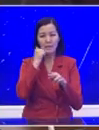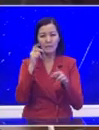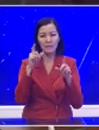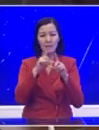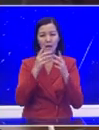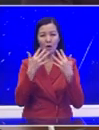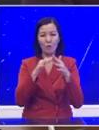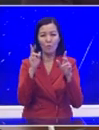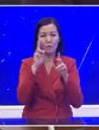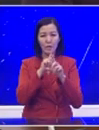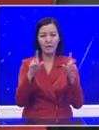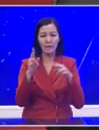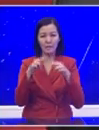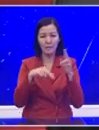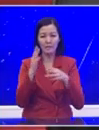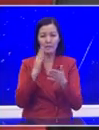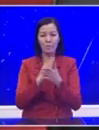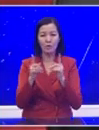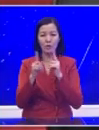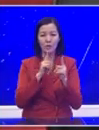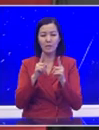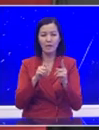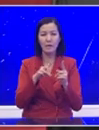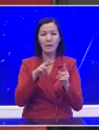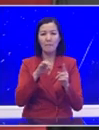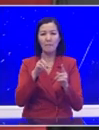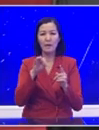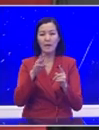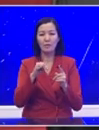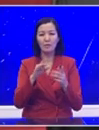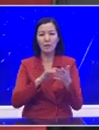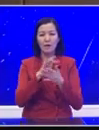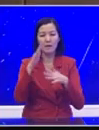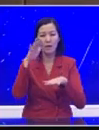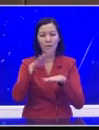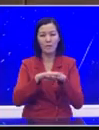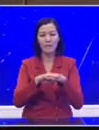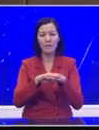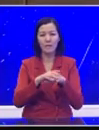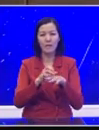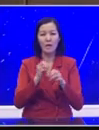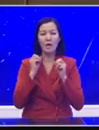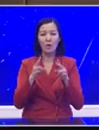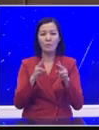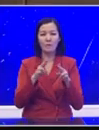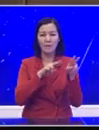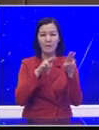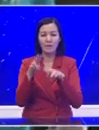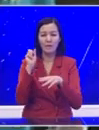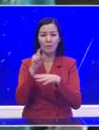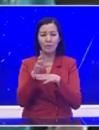ауылдарға салынады. Селекторлық жиында сонымен қатар Ләззат Махатұлы қала аудан әкімдеріне қауіпсіздікті қадағалау мәселесін қадап